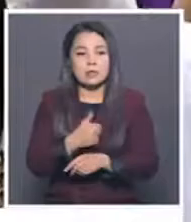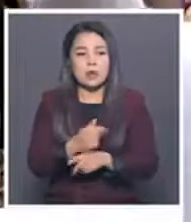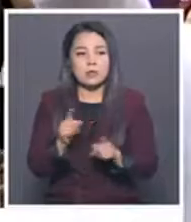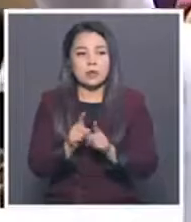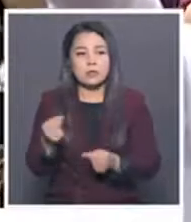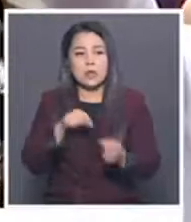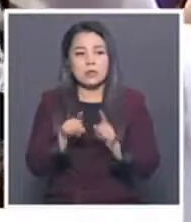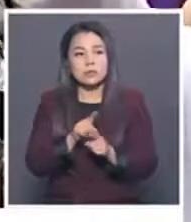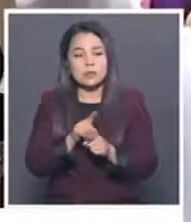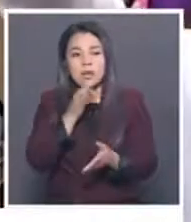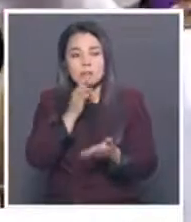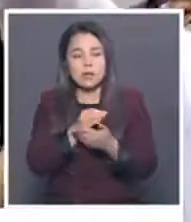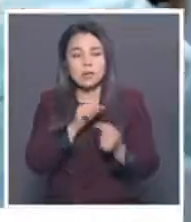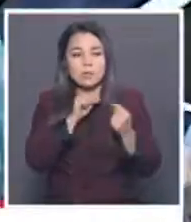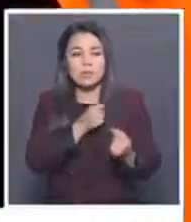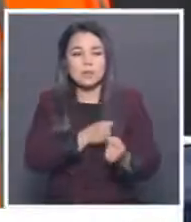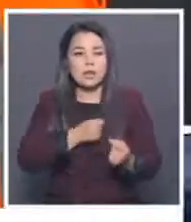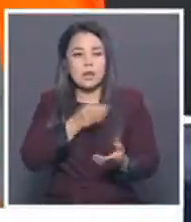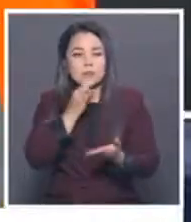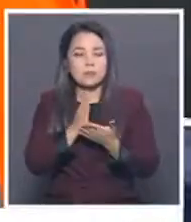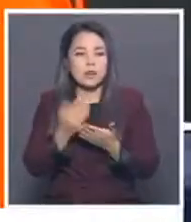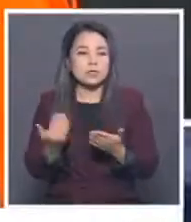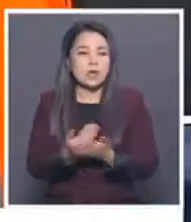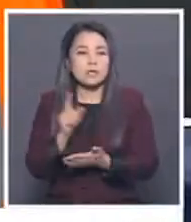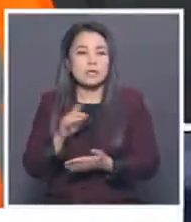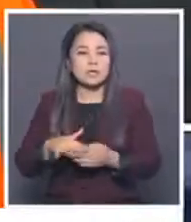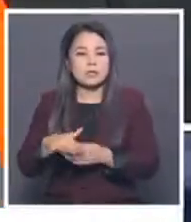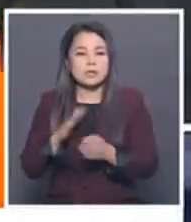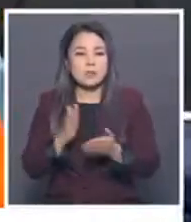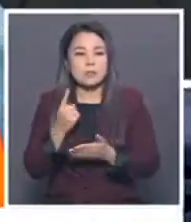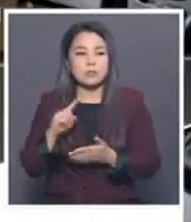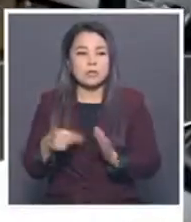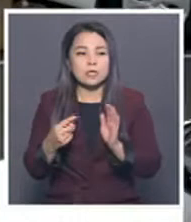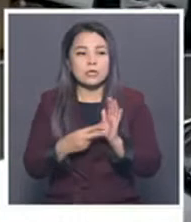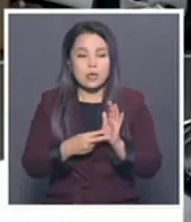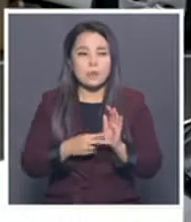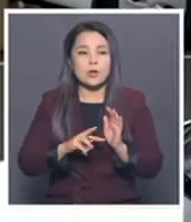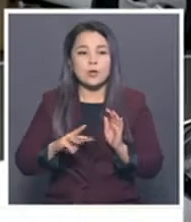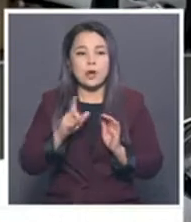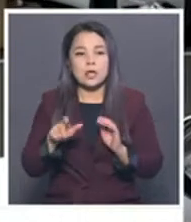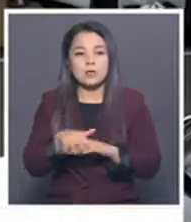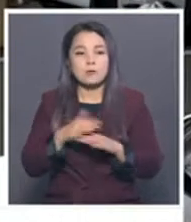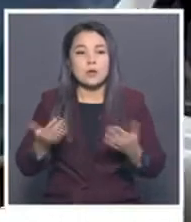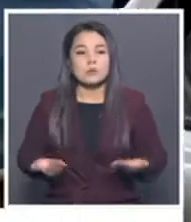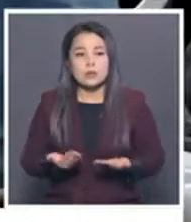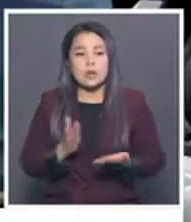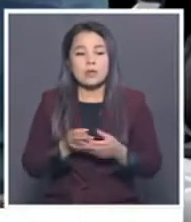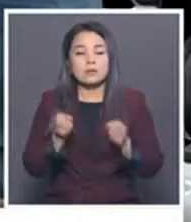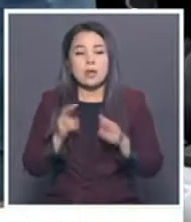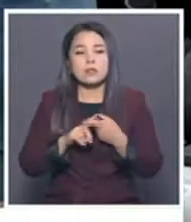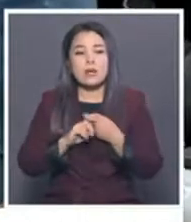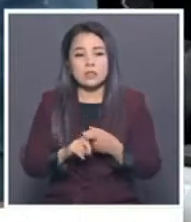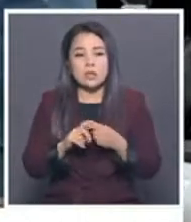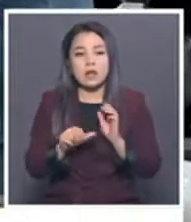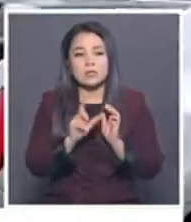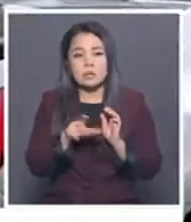сексуалдық жанжалдарға ілігуіне наразылық білдіріп жатыр. Жаңа Зеландияның 1,7 миллион адам тұратын Окленд қаласында да қауіпті инфекция тағы 6